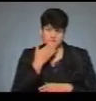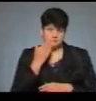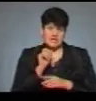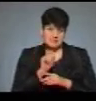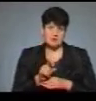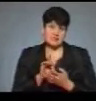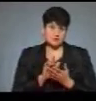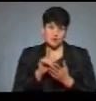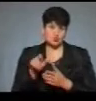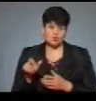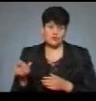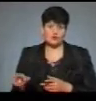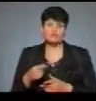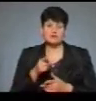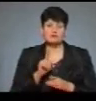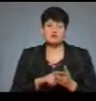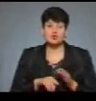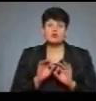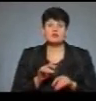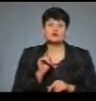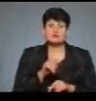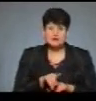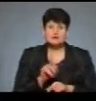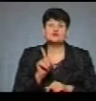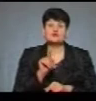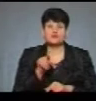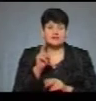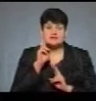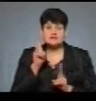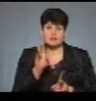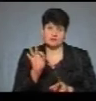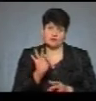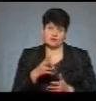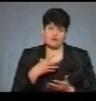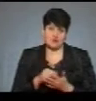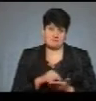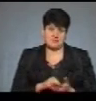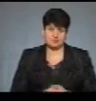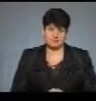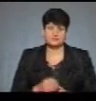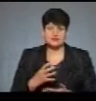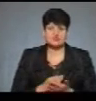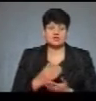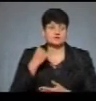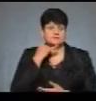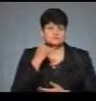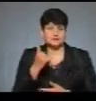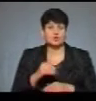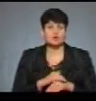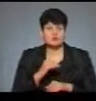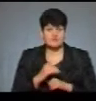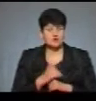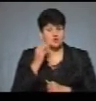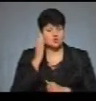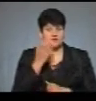замовляємо екскурсоводів. Вони, повірте, розкажуть таке, що навіть ви не знаєте про своє місце. У нас є ще один телефонний дзвінок. Доброго вечора, ми